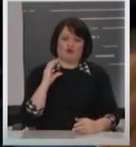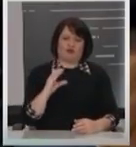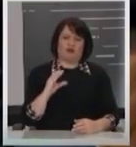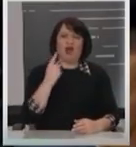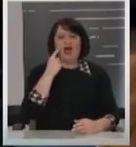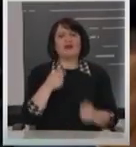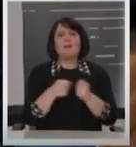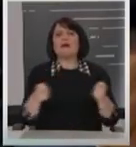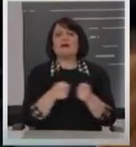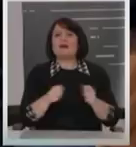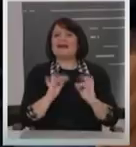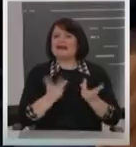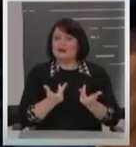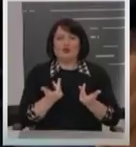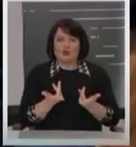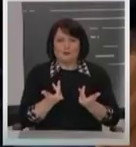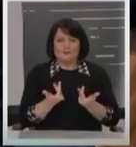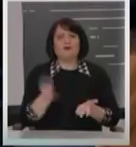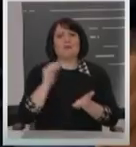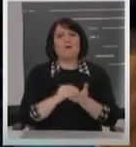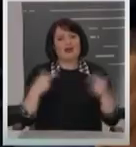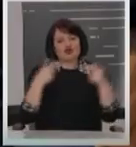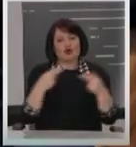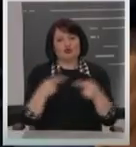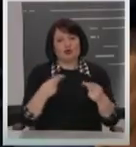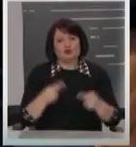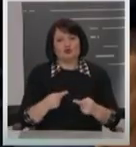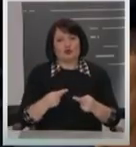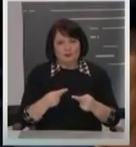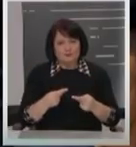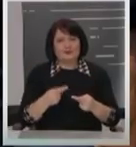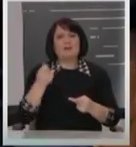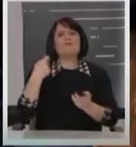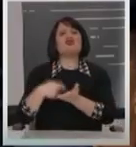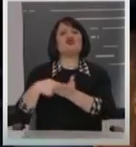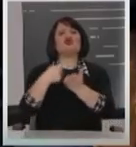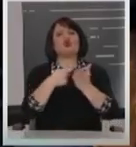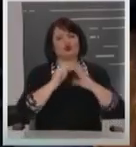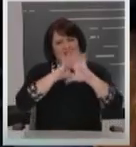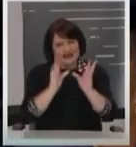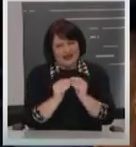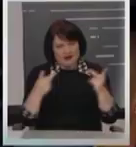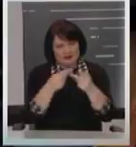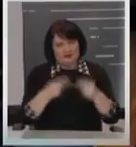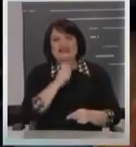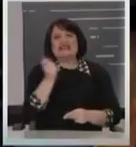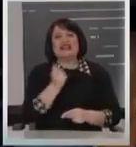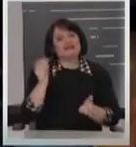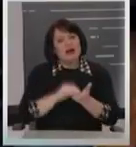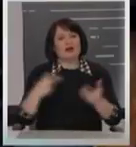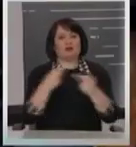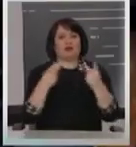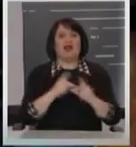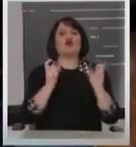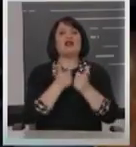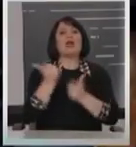οποία θα επιβληθούν με νέες περικοπές στο ενιαίο μισθολόγιο, πρόσθετες περικοπές στις συντάξεις και τα